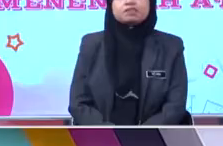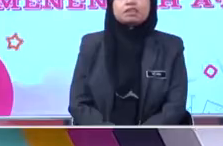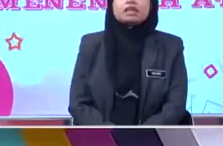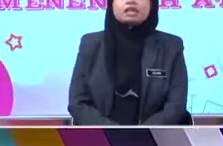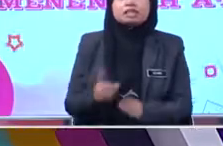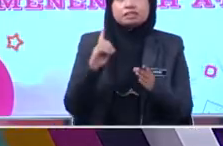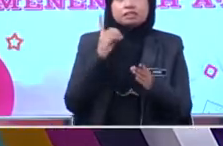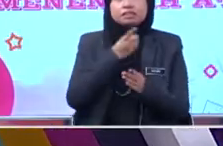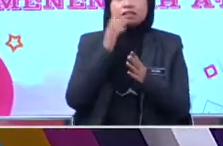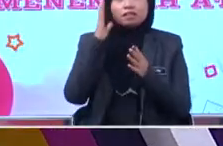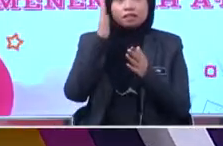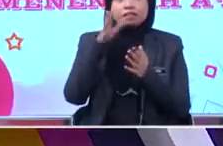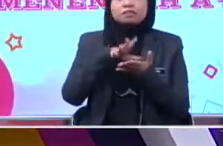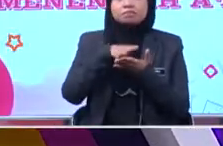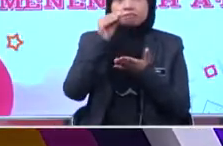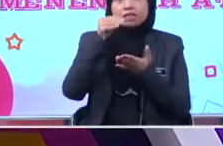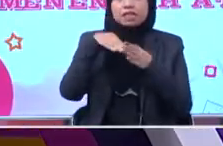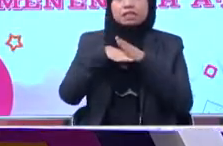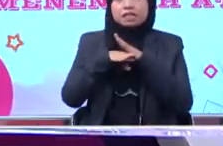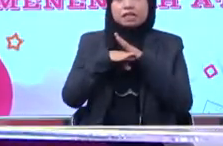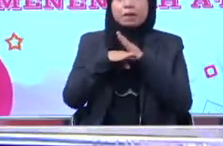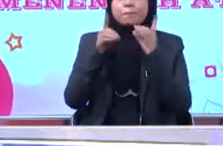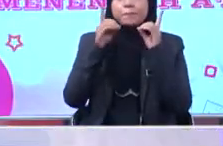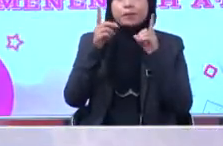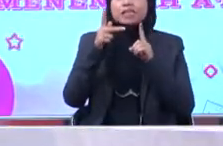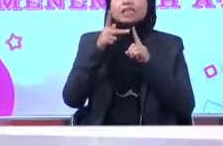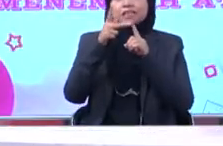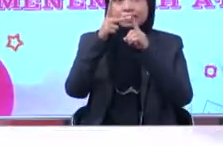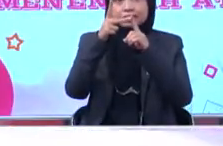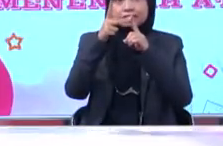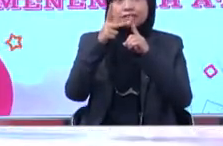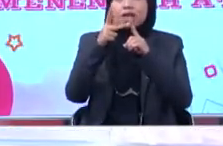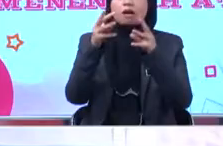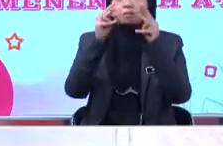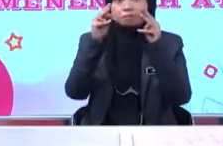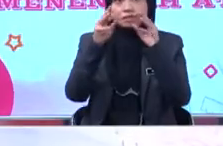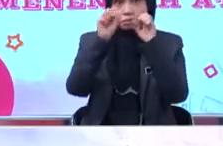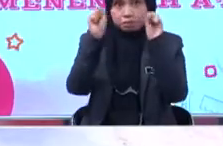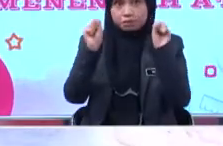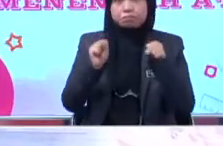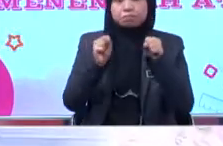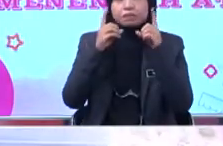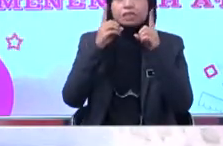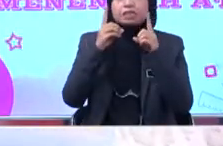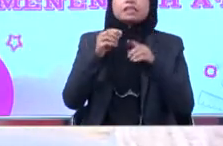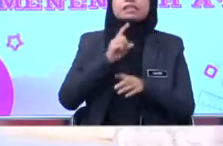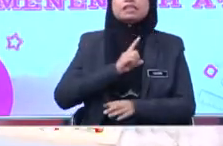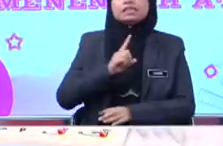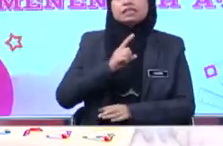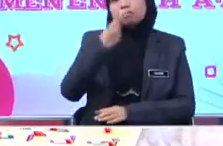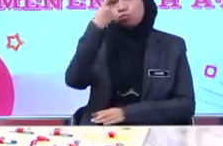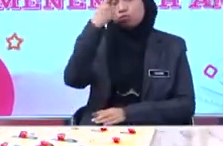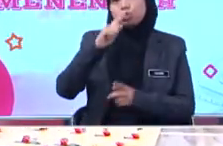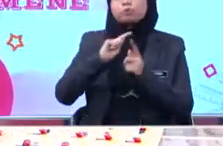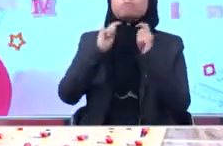pembelajaran hari ini dalam slot pendidikan khas dan mata pelajarannya adalah pendidikan Islam untuk